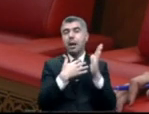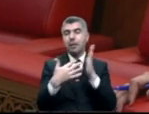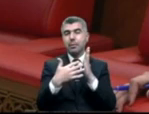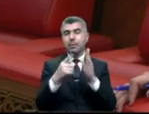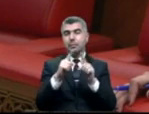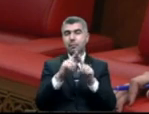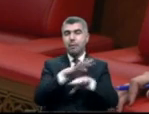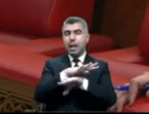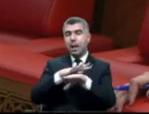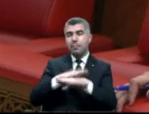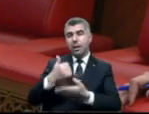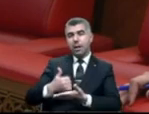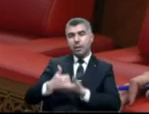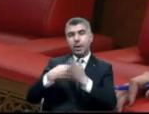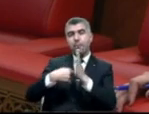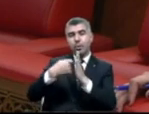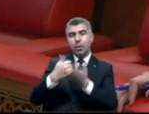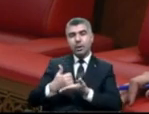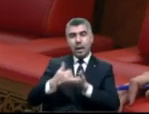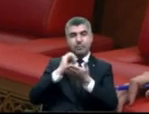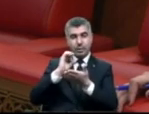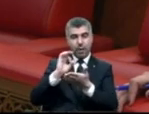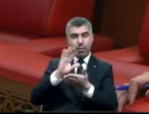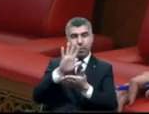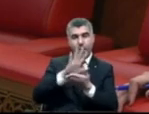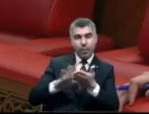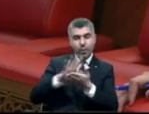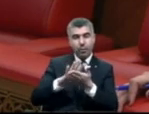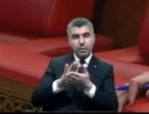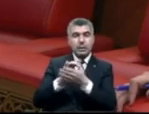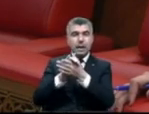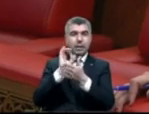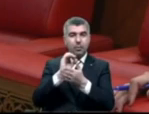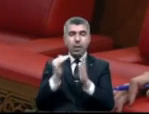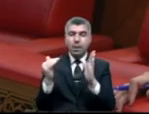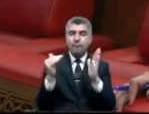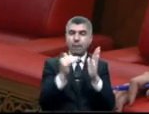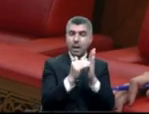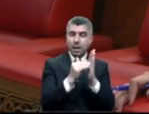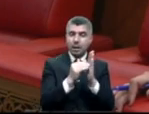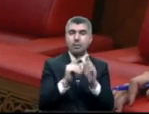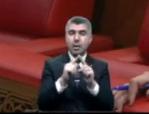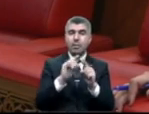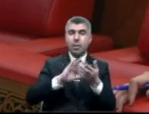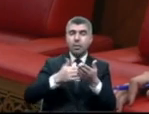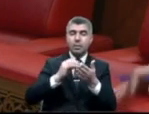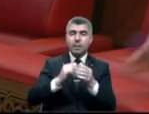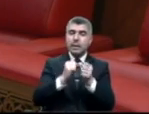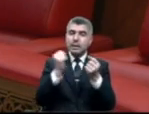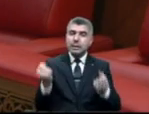للتنمية البشرية، ومبادرات الدعم للاقتصاد الاجتماعي والتضامني، وأنشطة أخيراً أنشطة وكالة